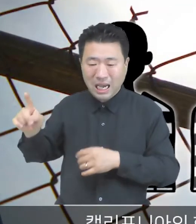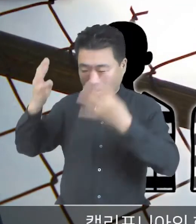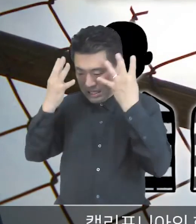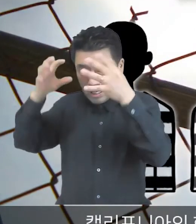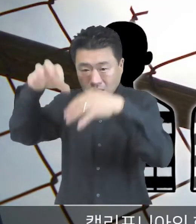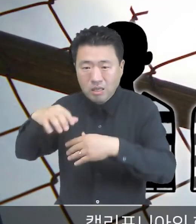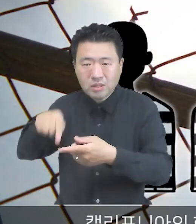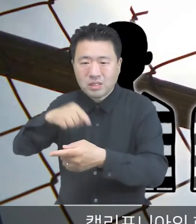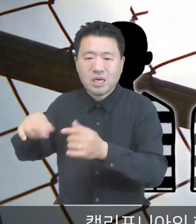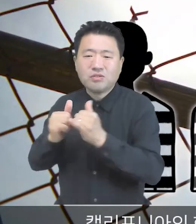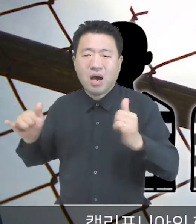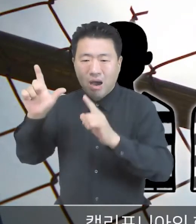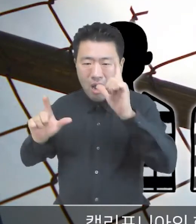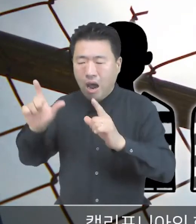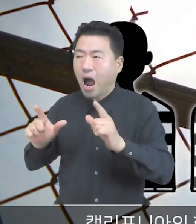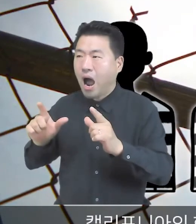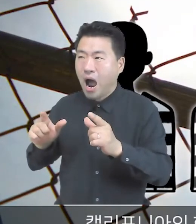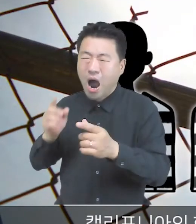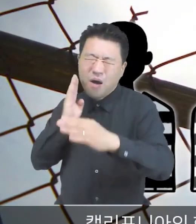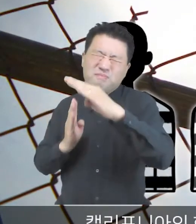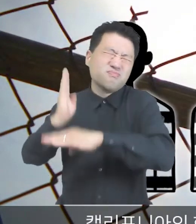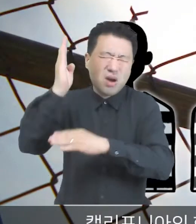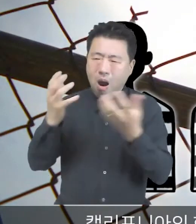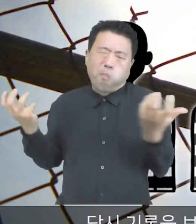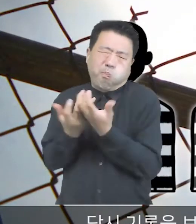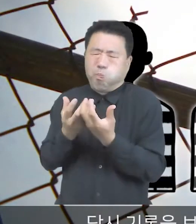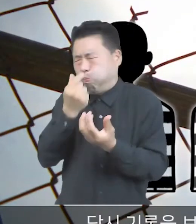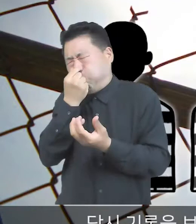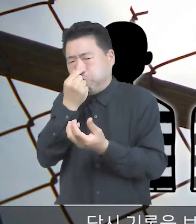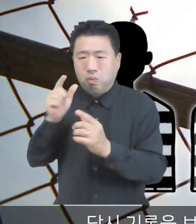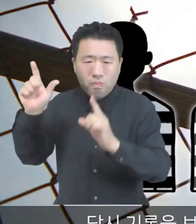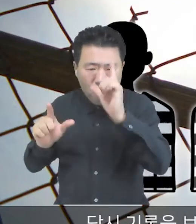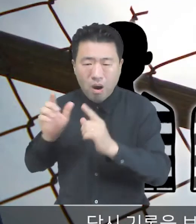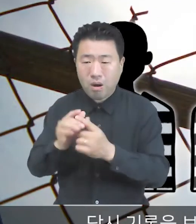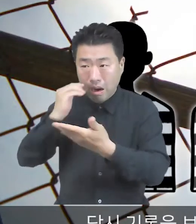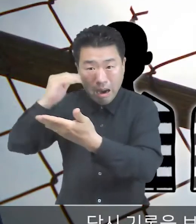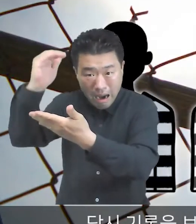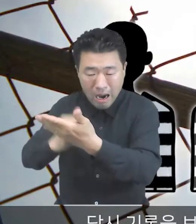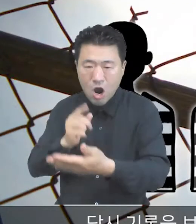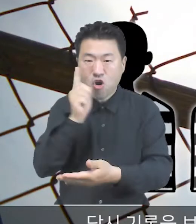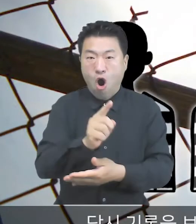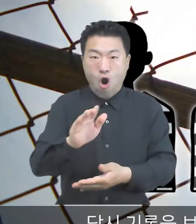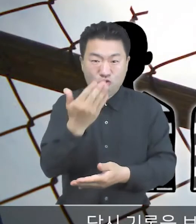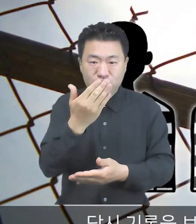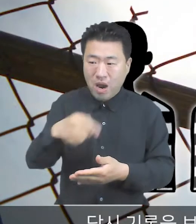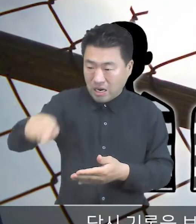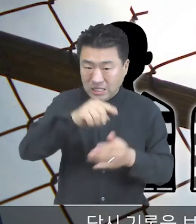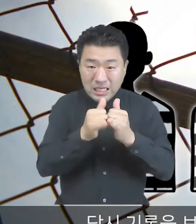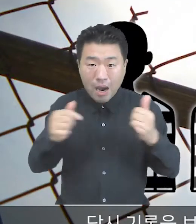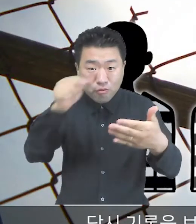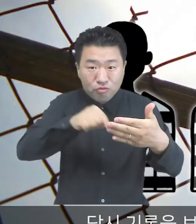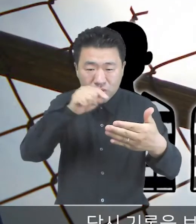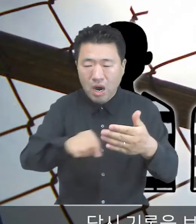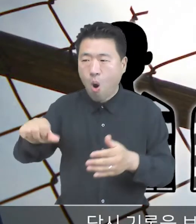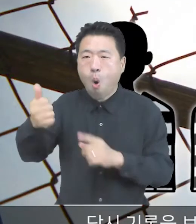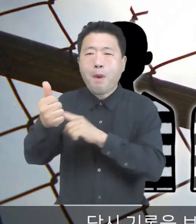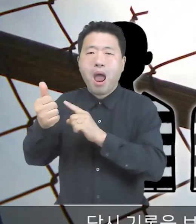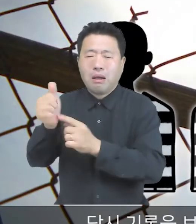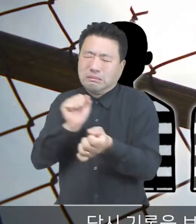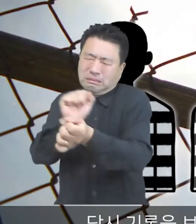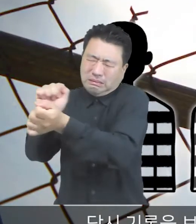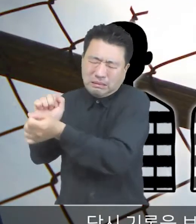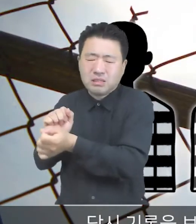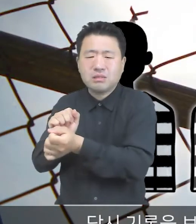감옥에서는 과잉 수용된 재소자들이 문제로 떠오릅니다. 당시 기록을 보면 1900명의 재소자 중에서